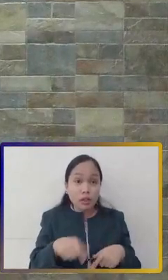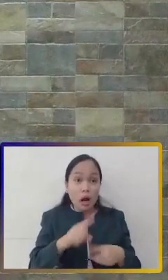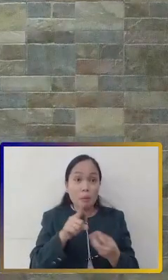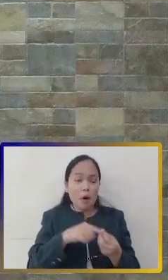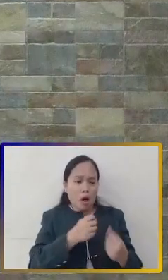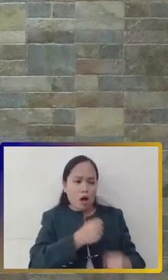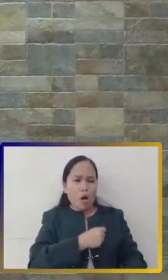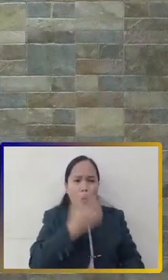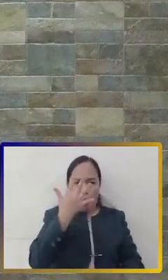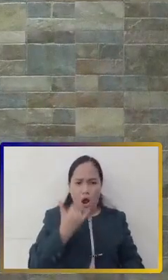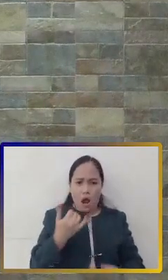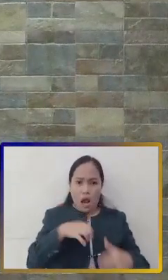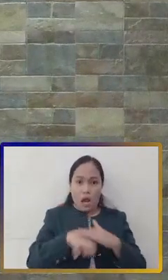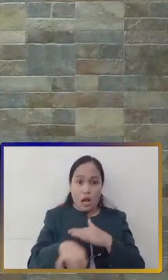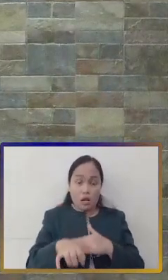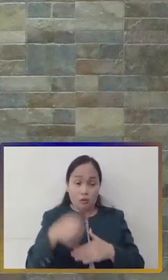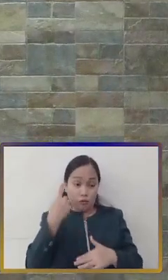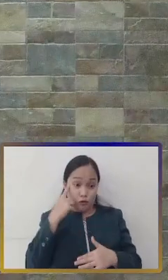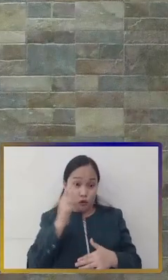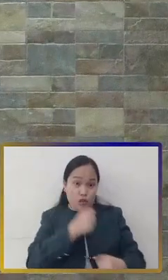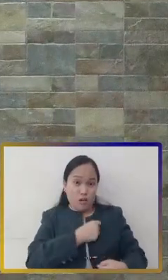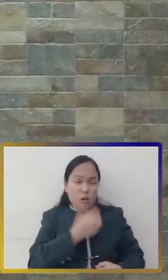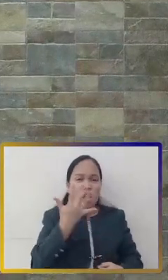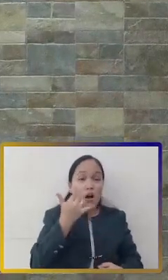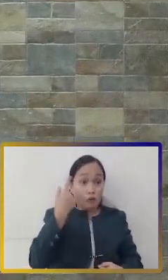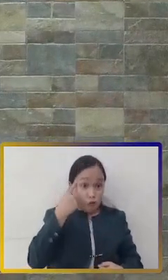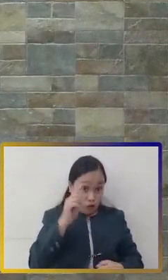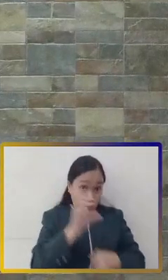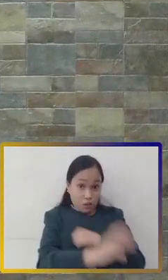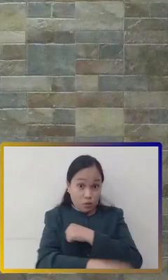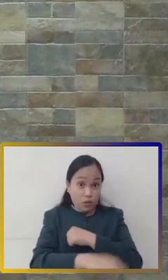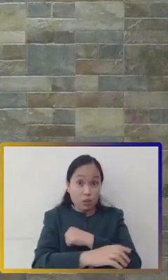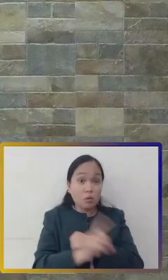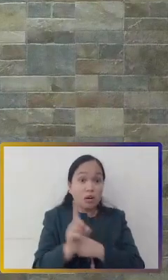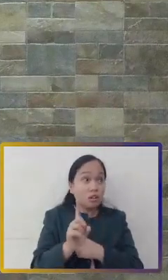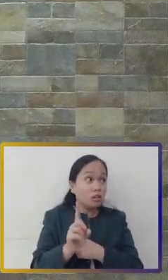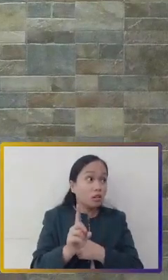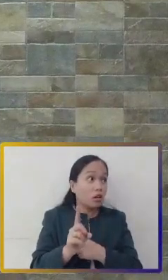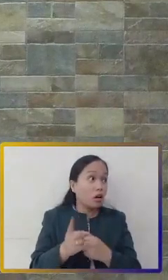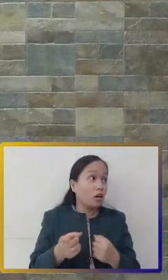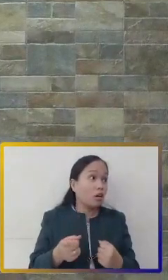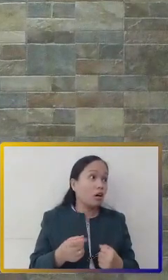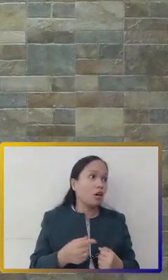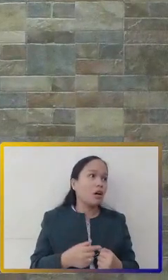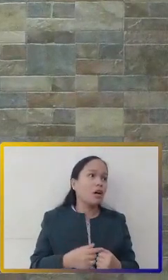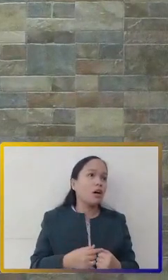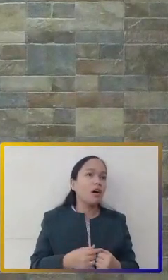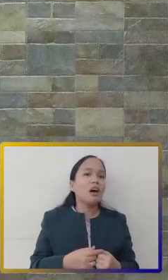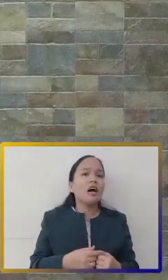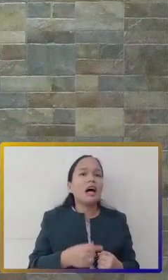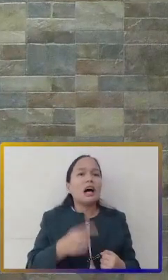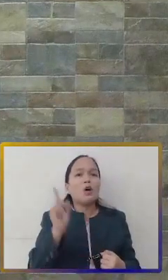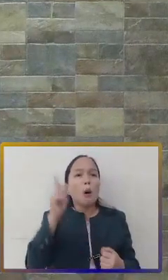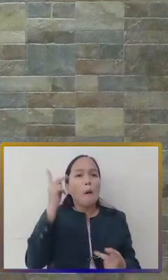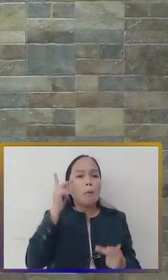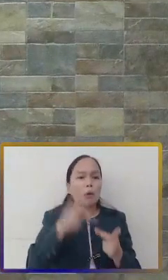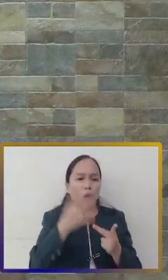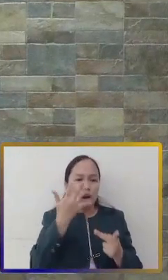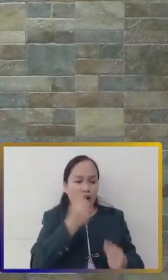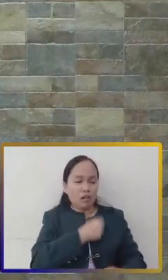kaya papasok ay para sa bayan, kundi para na lang sa siguradong pangkabuhayan.